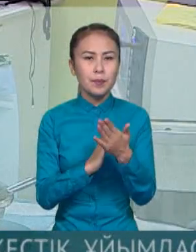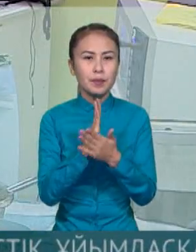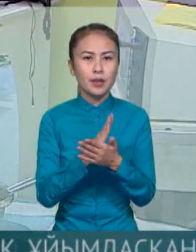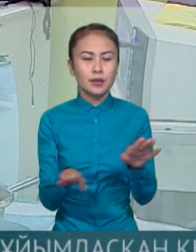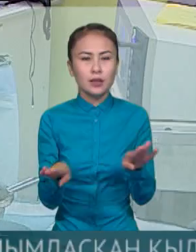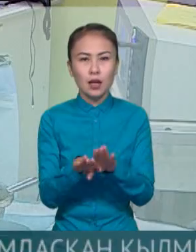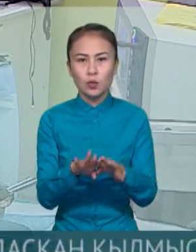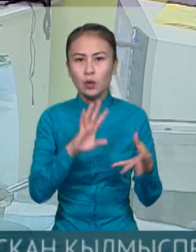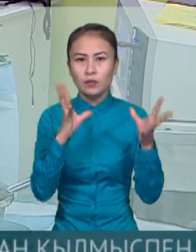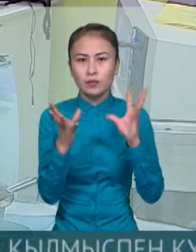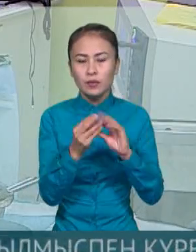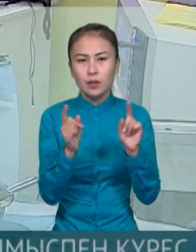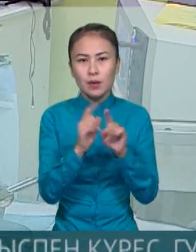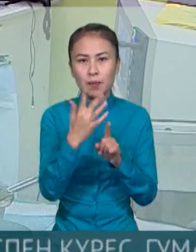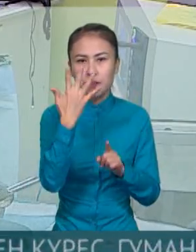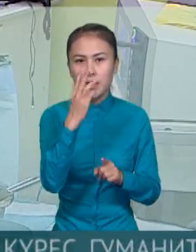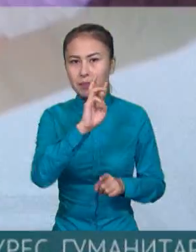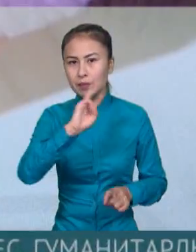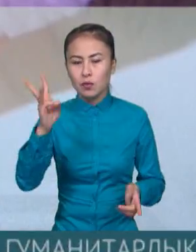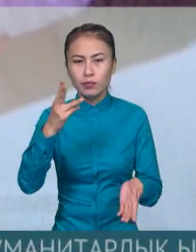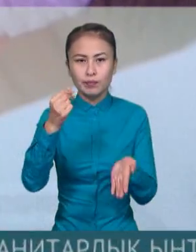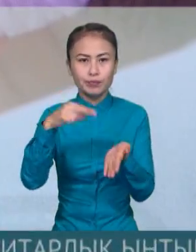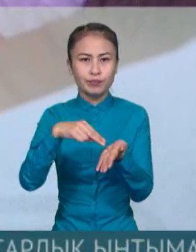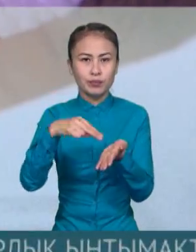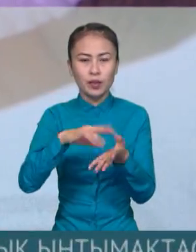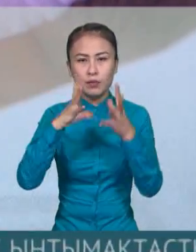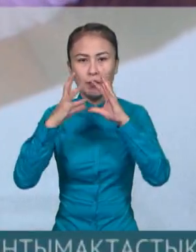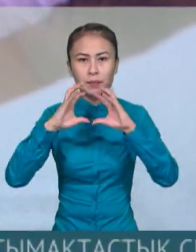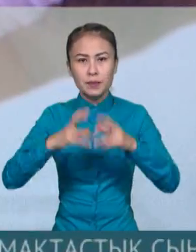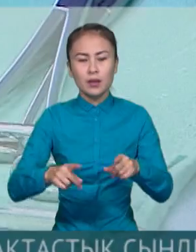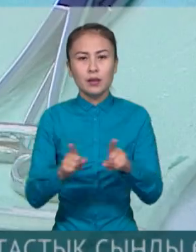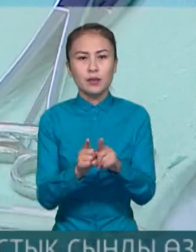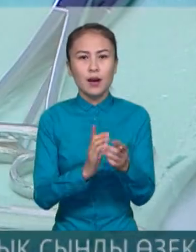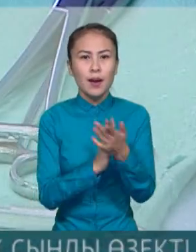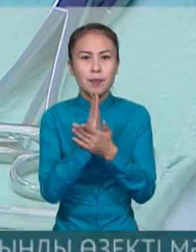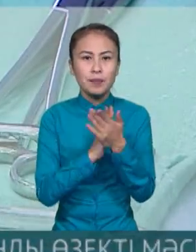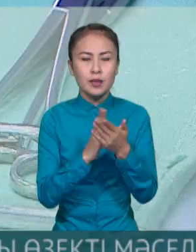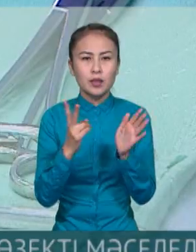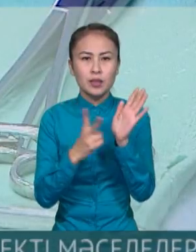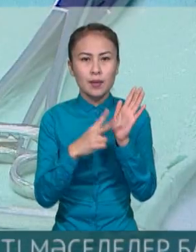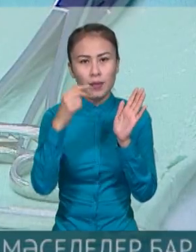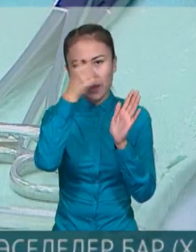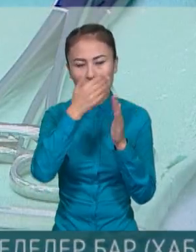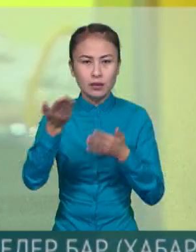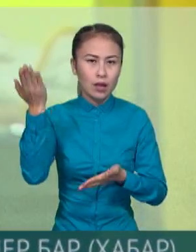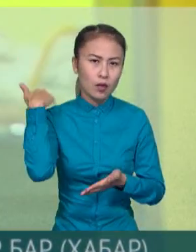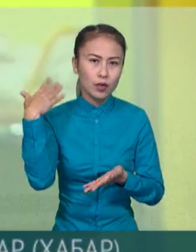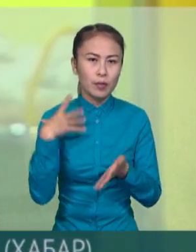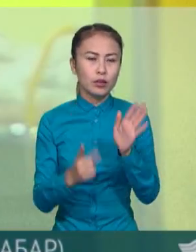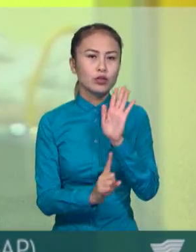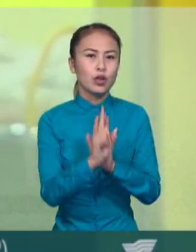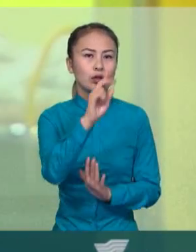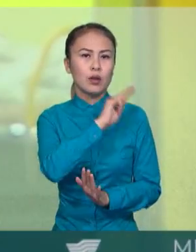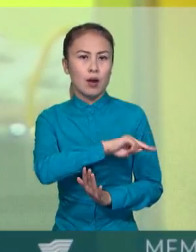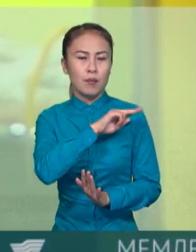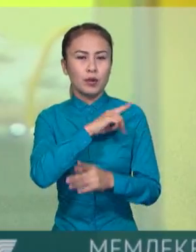мұндай трансплантацияның құны 5 миллион теңгеге шыққан. Әлемде мұндай операцияларды осыдан 7 жыл бұрын жасай бастаған. Басқа